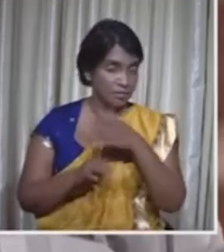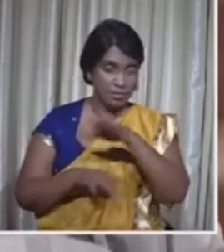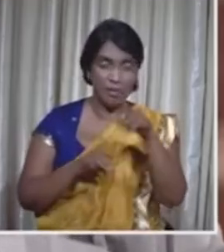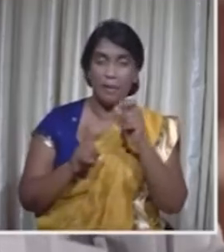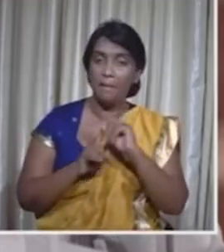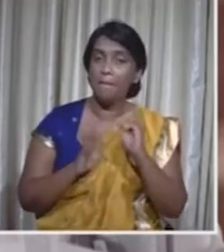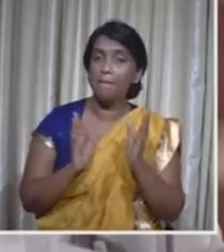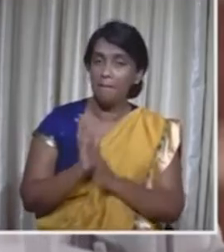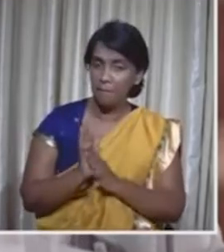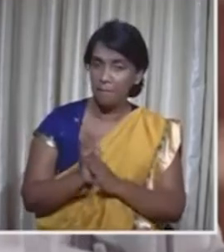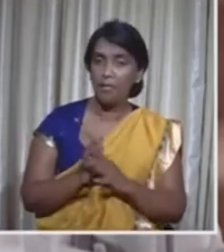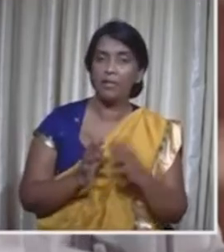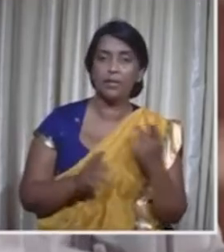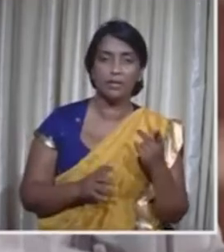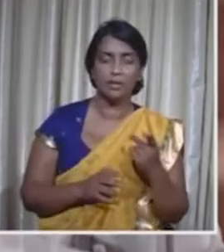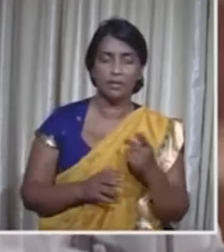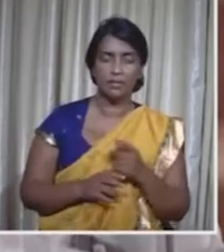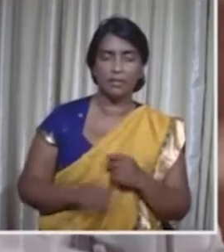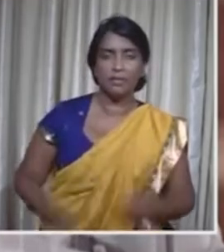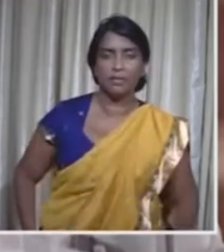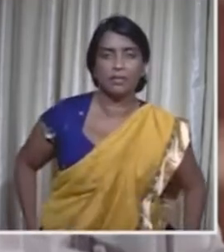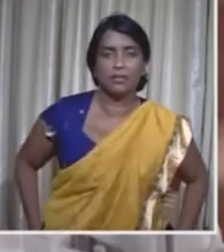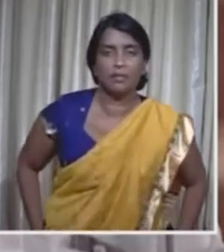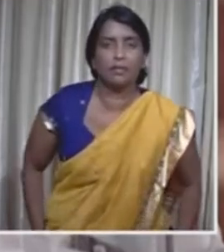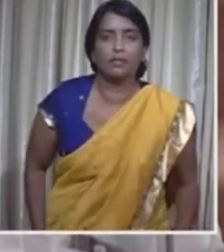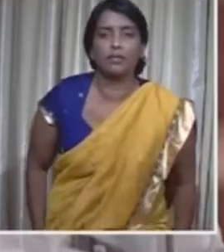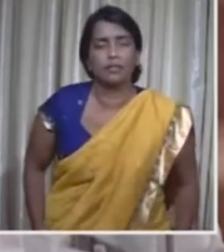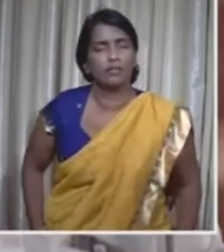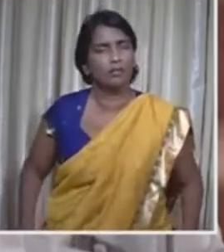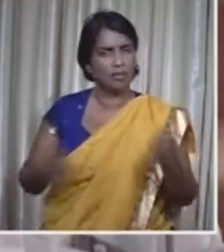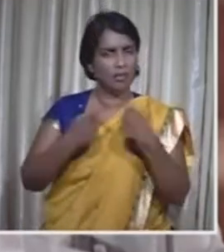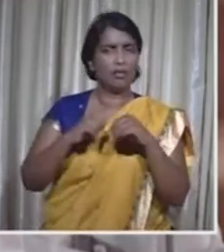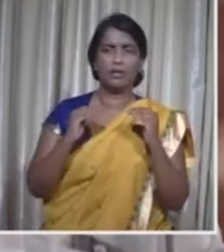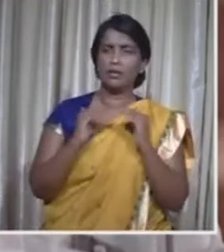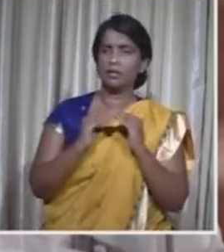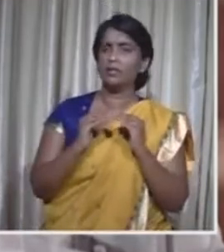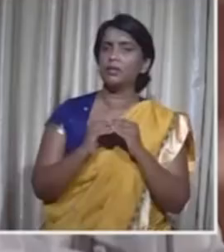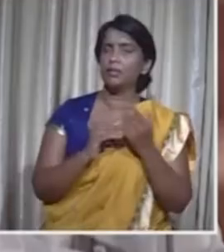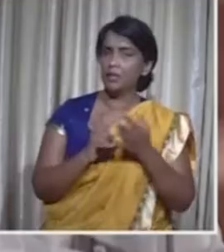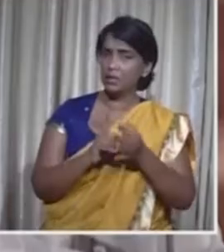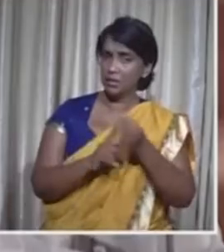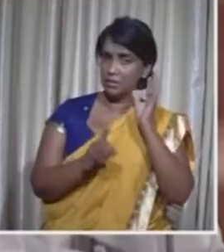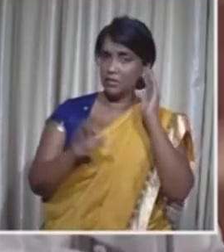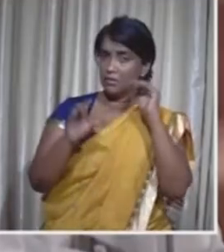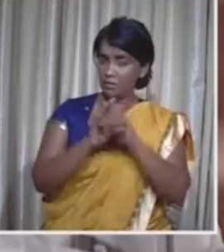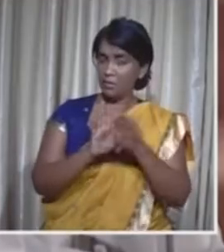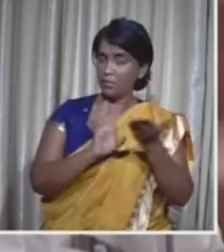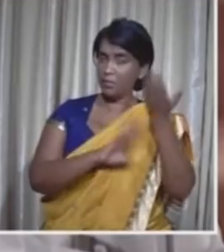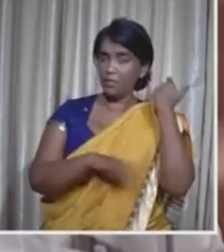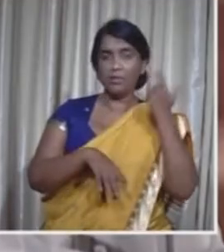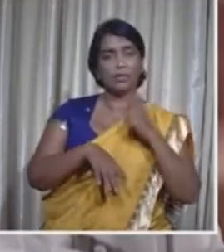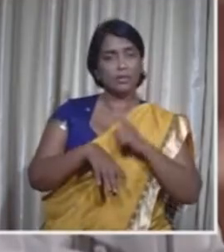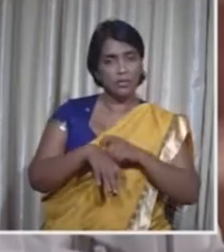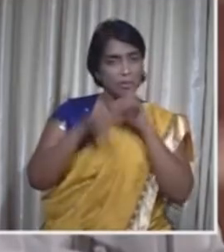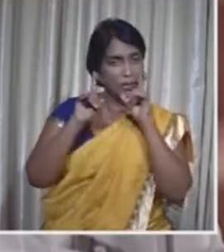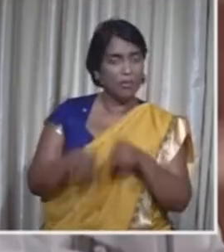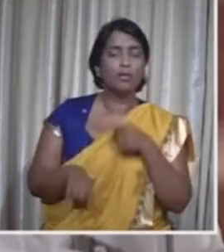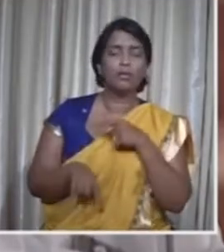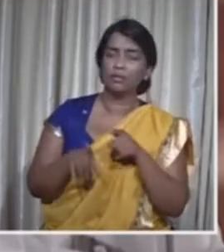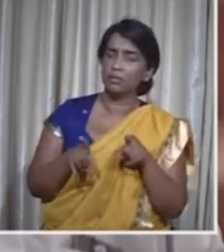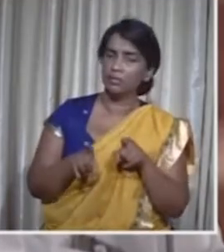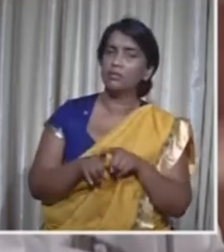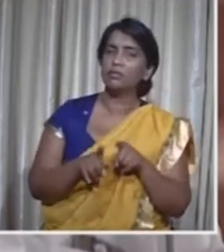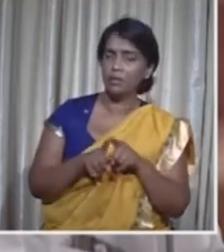அவர் ஜனாதிபதியாக இருந்த பொழுதுதான் இவ்வளவு பேரும் காணாமல் ஆக்கப்பட்டு கொல்லப்பட்டார்கள். இலங்கையில் நடைபெற்ற ஒரு பாரிய இன படுகொலைக்கு அவர் காரணமாக